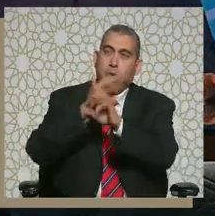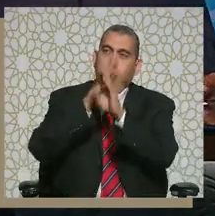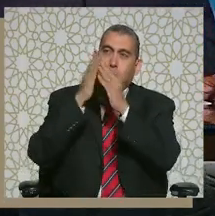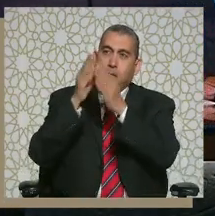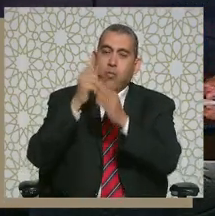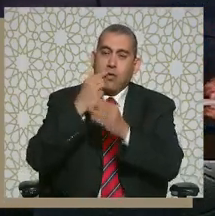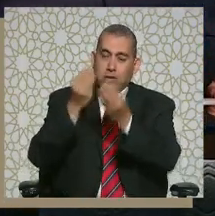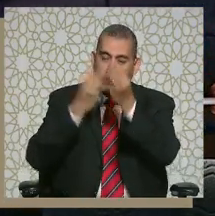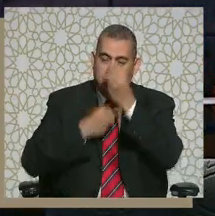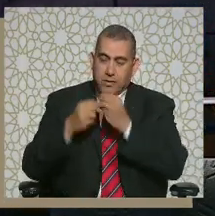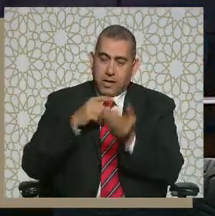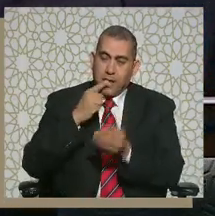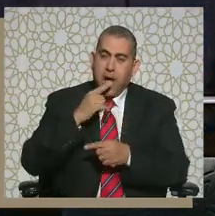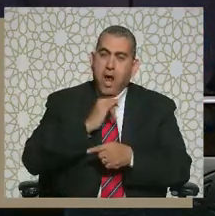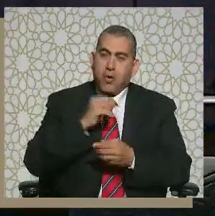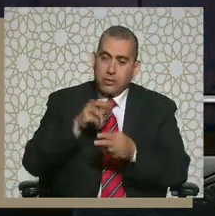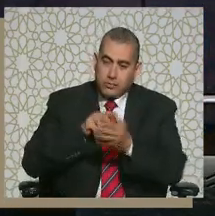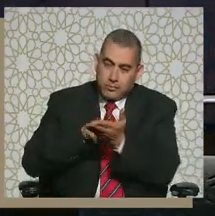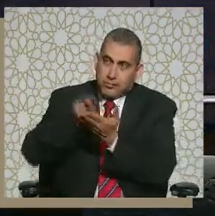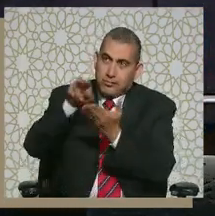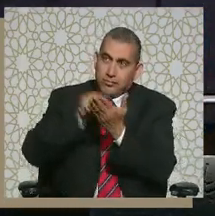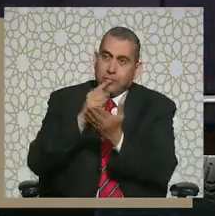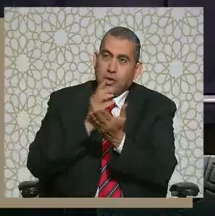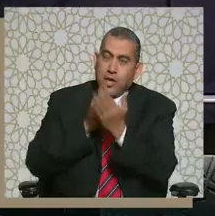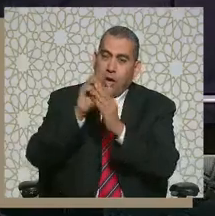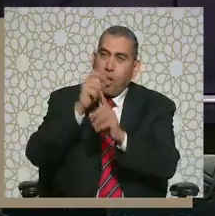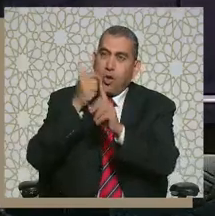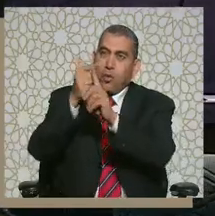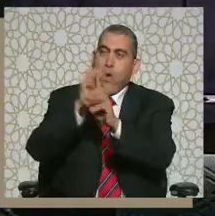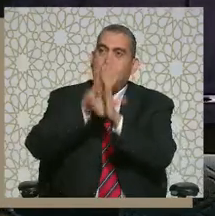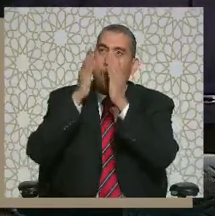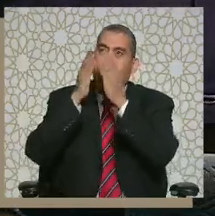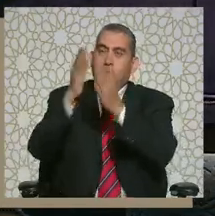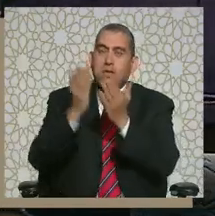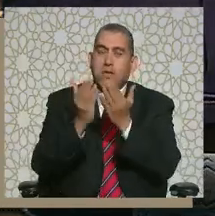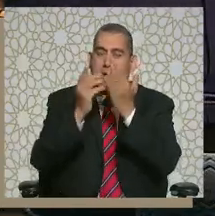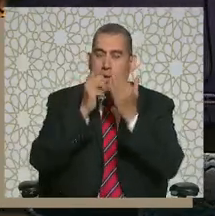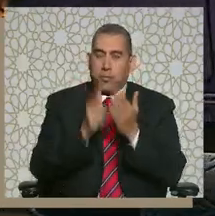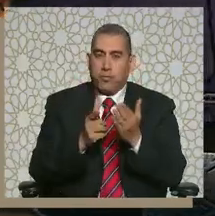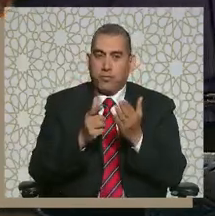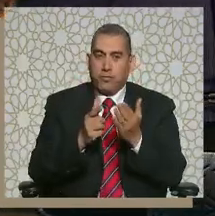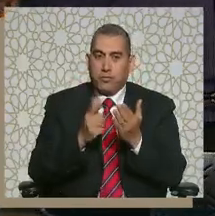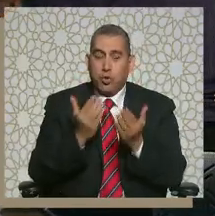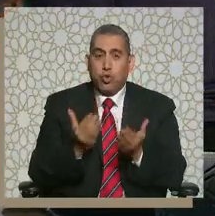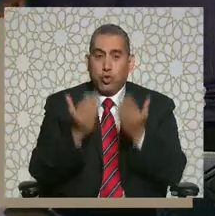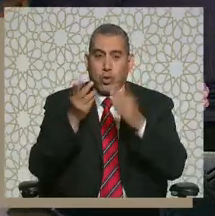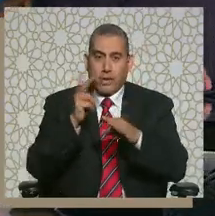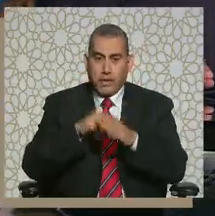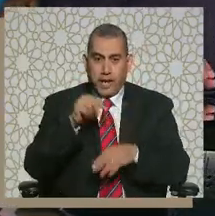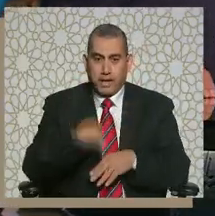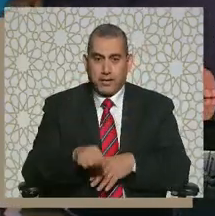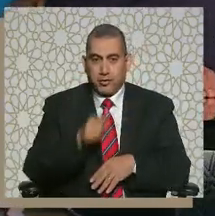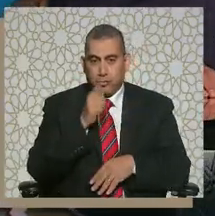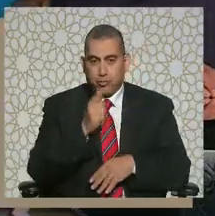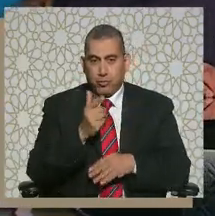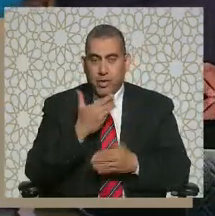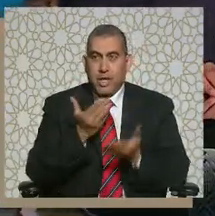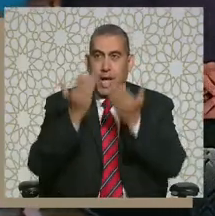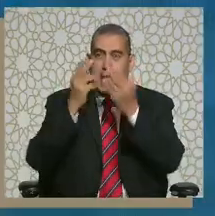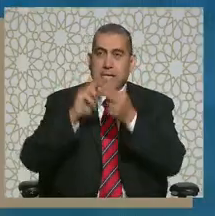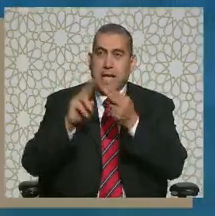السعي اليك وحسن التوكل عليك نقول الدعاء مره تانيه يا